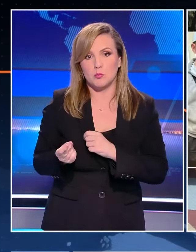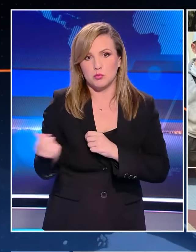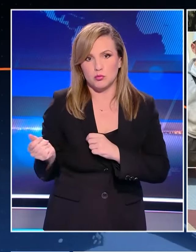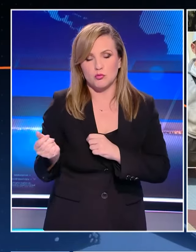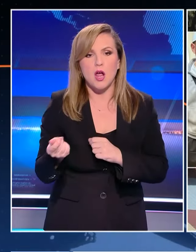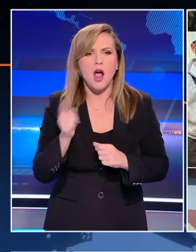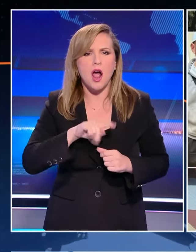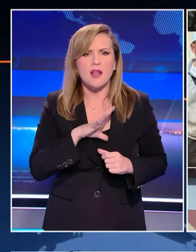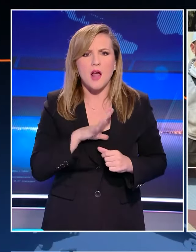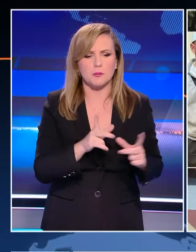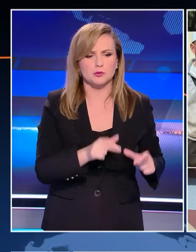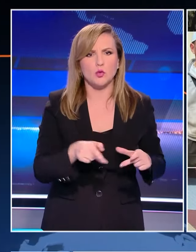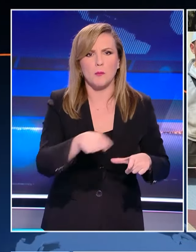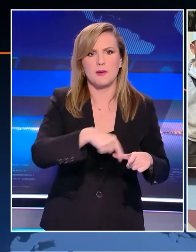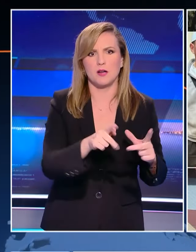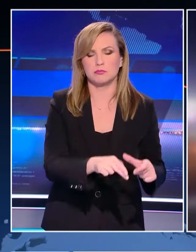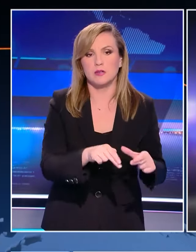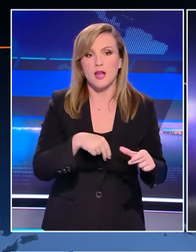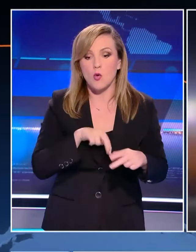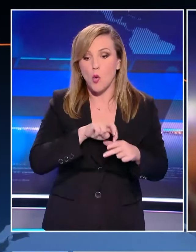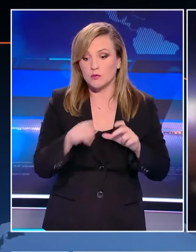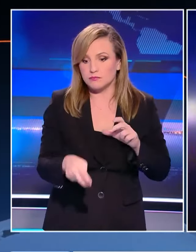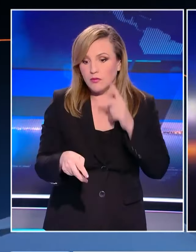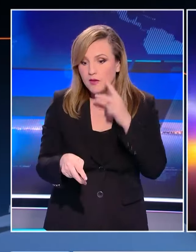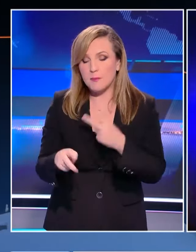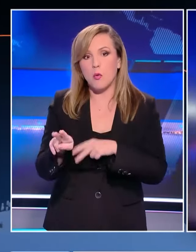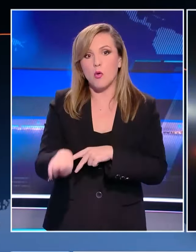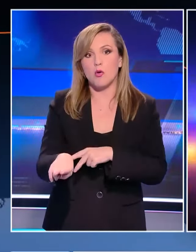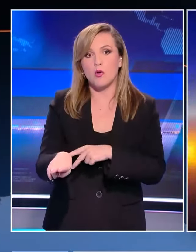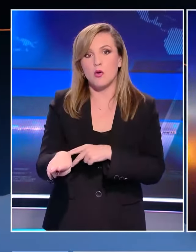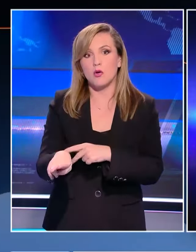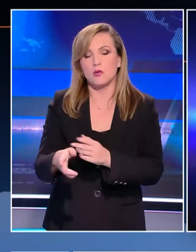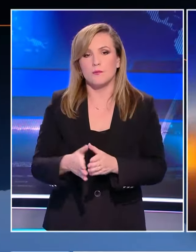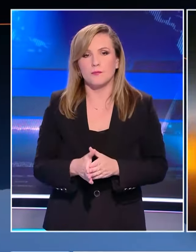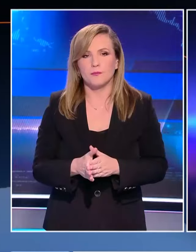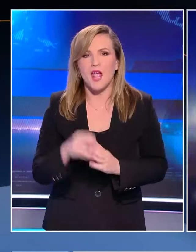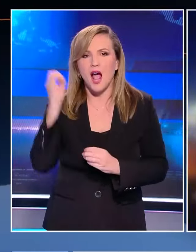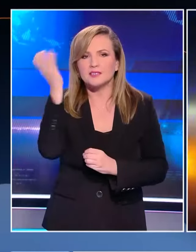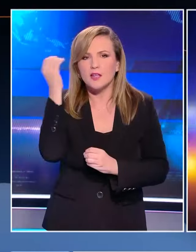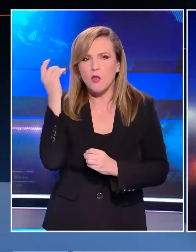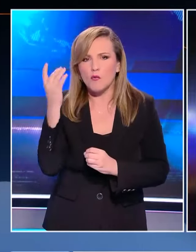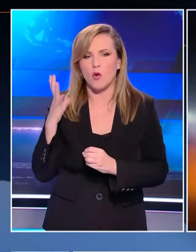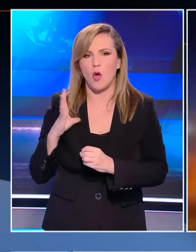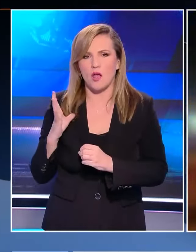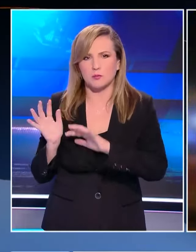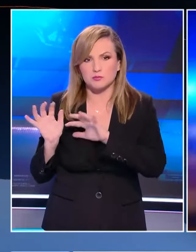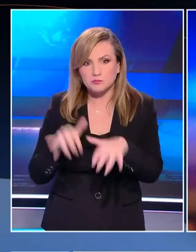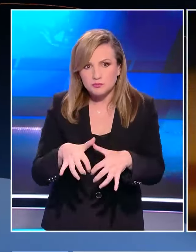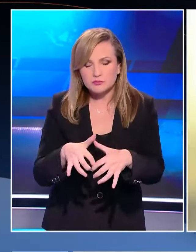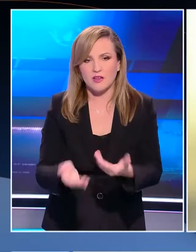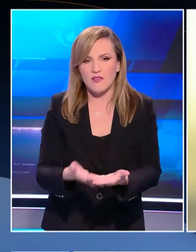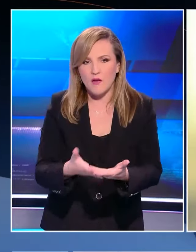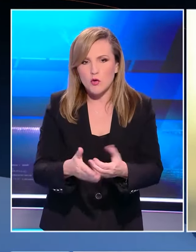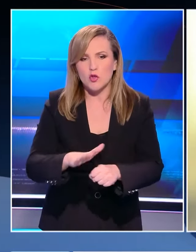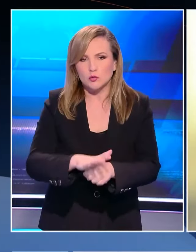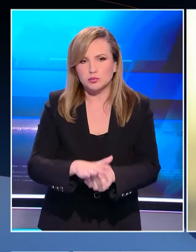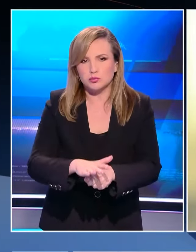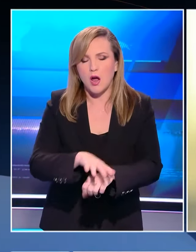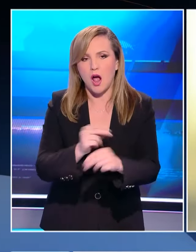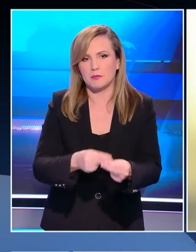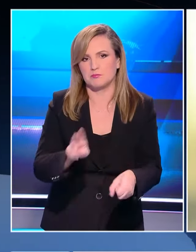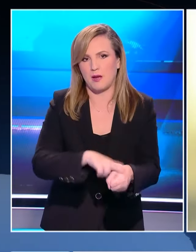μηχάνημα. Κατέβηκα και είδα τον αδελφό μου στο έδαφος. Στο σημείο έσπευσαν διασώστες του ΕΚΑΒ, αλλά δεν κατάφεραν να σώσουν τον νεαρό. Ο πατέρας